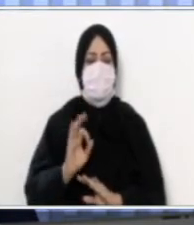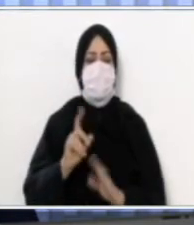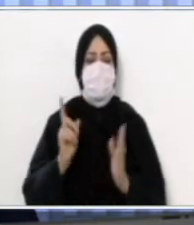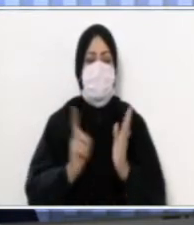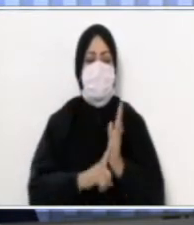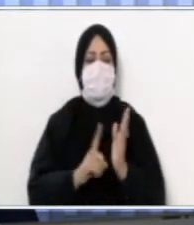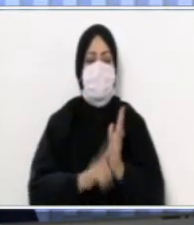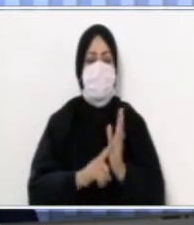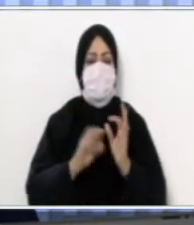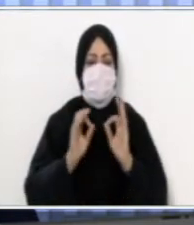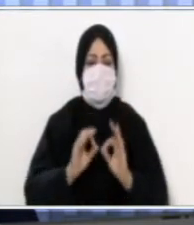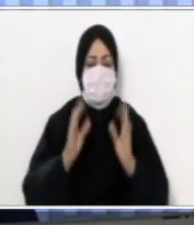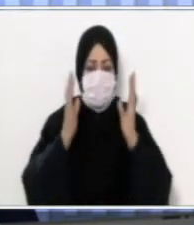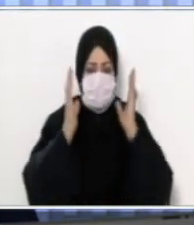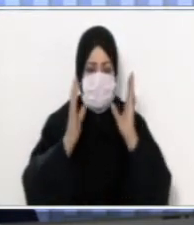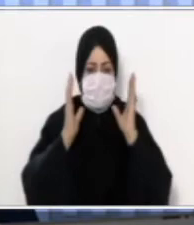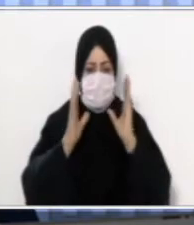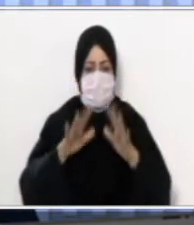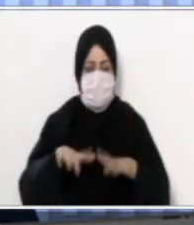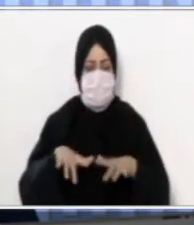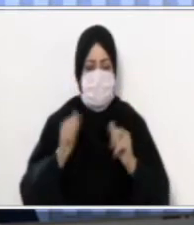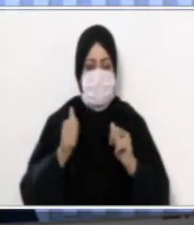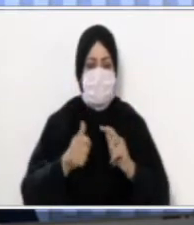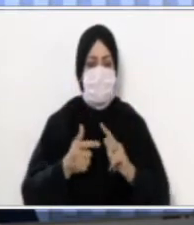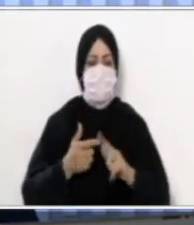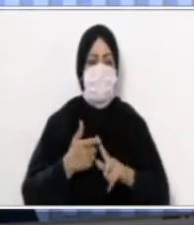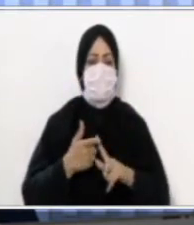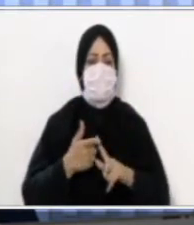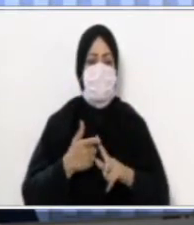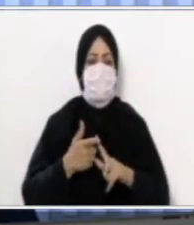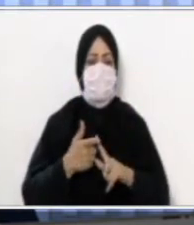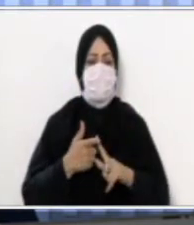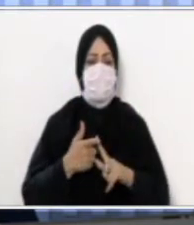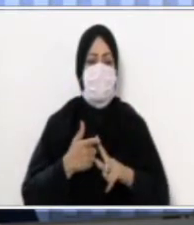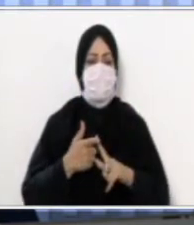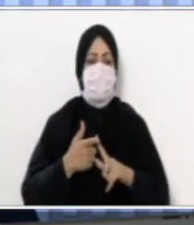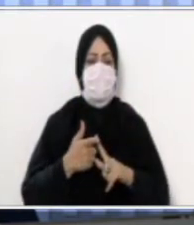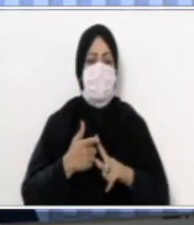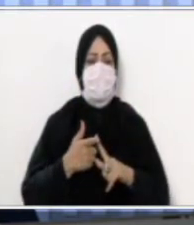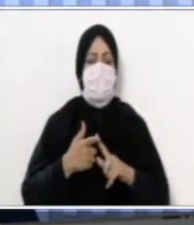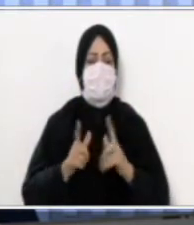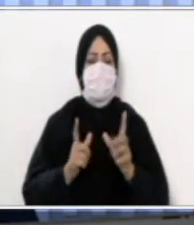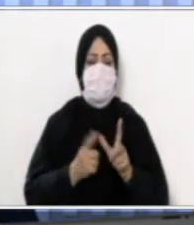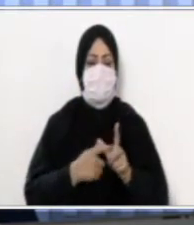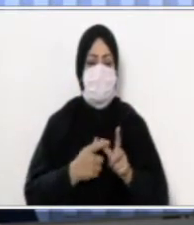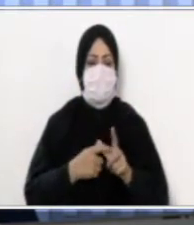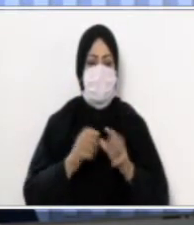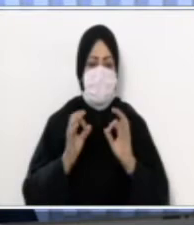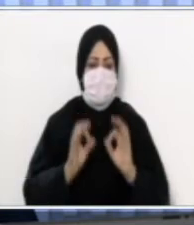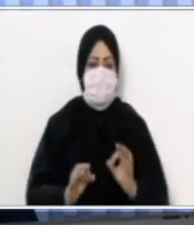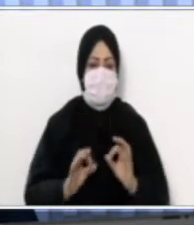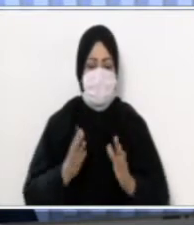هذا الأصل. لكن إذا كان السجود مش القيام فقط، عفوا القيام